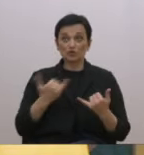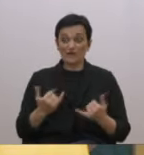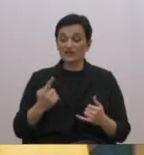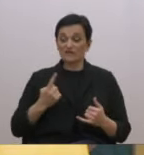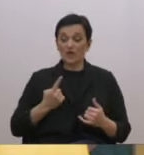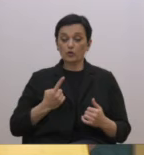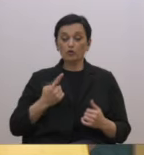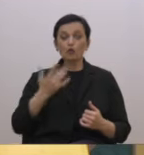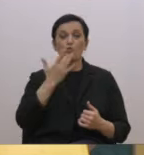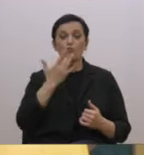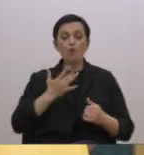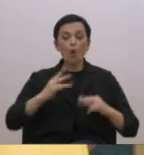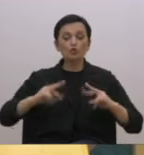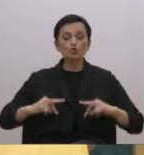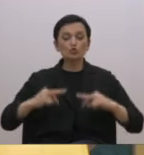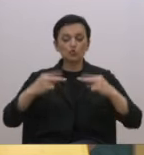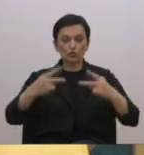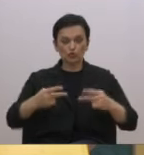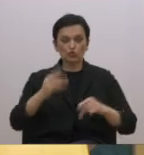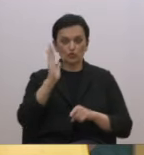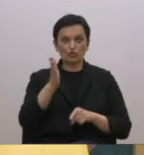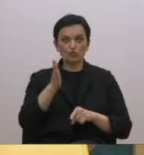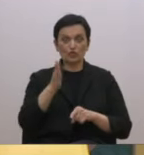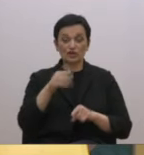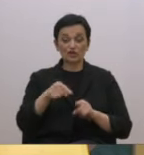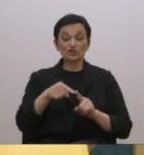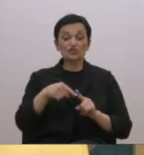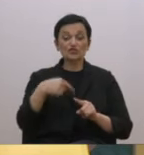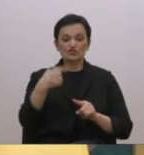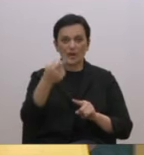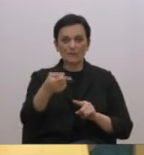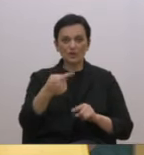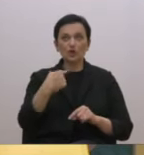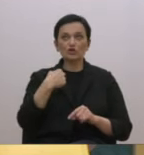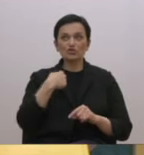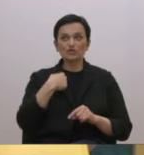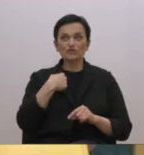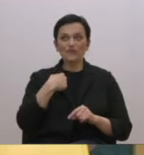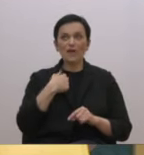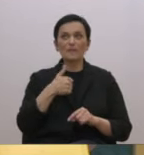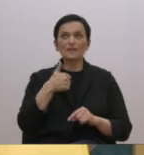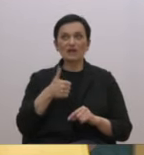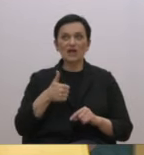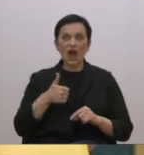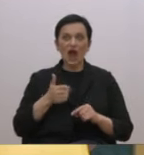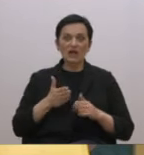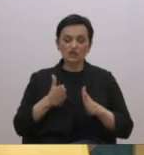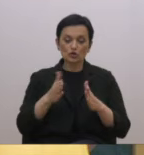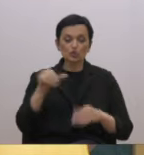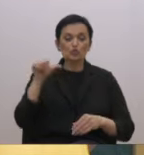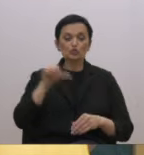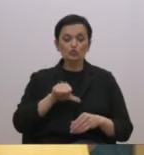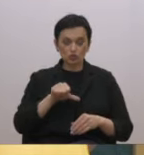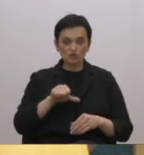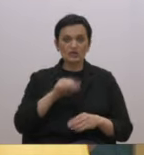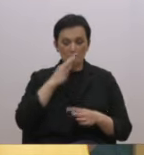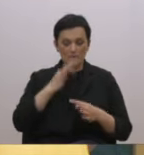გველოდება ყველას. ამის შემდეგ ჩვენ ვაგებთ კარგზეც და ცუდზეც